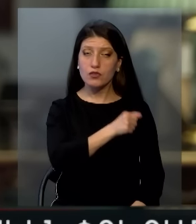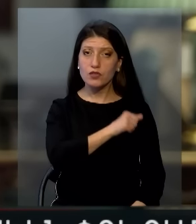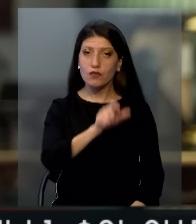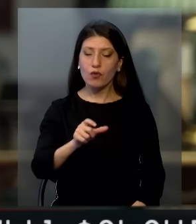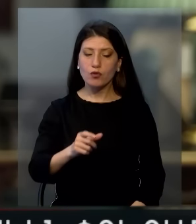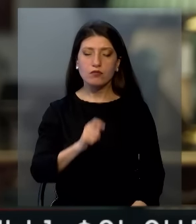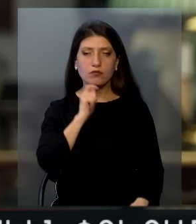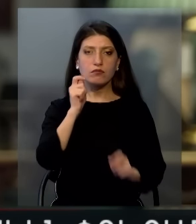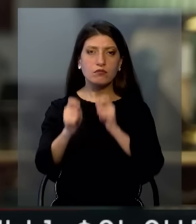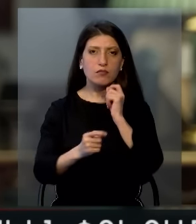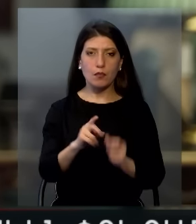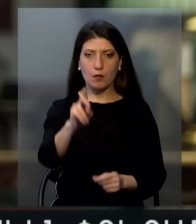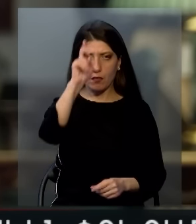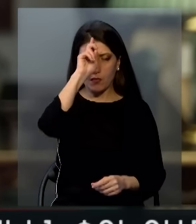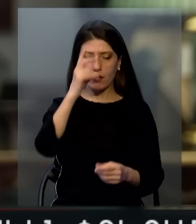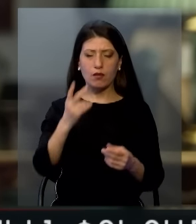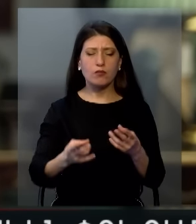աժանացել են պետական